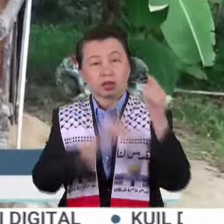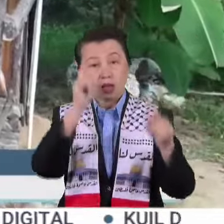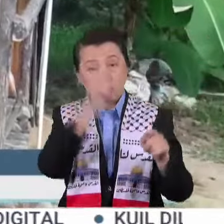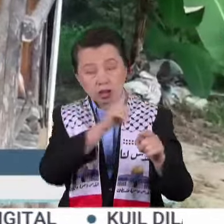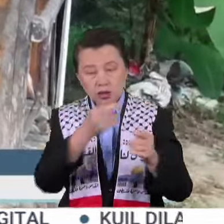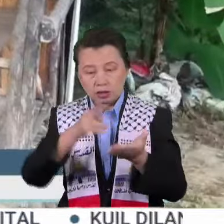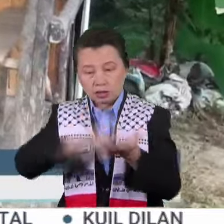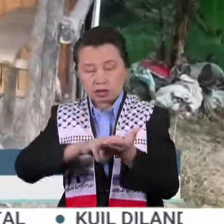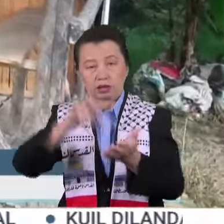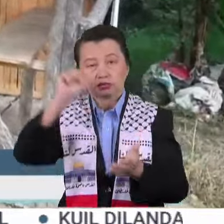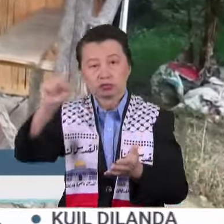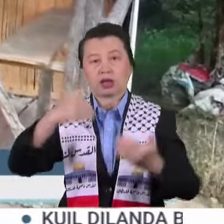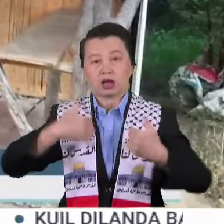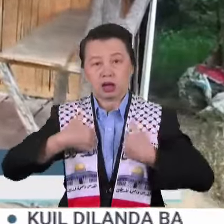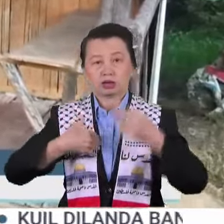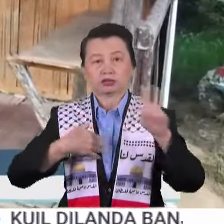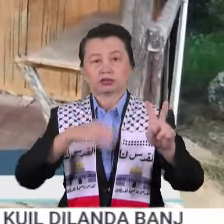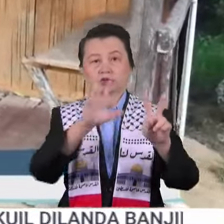yang direkodkan di Sabah seramai